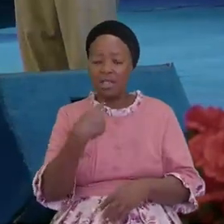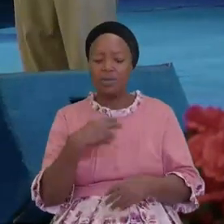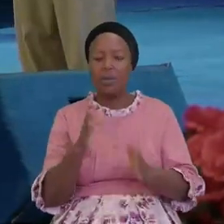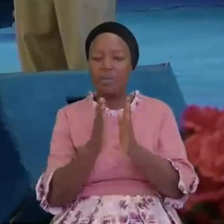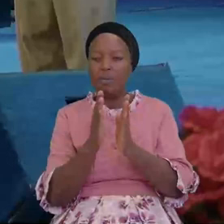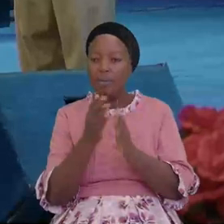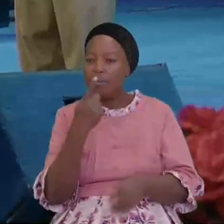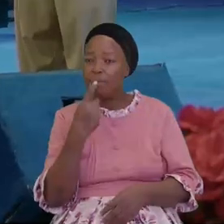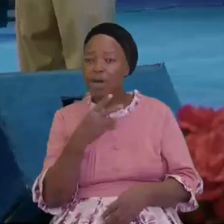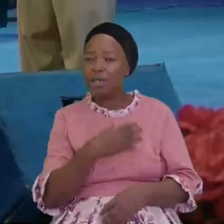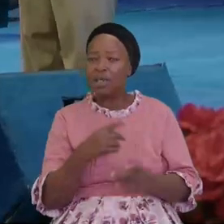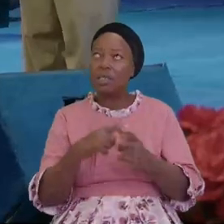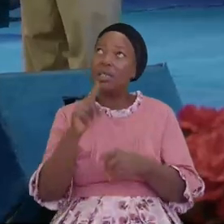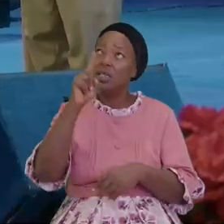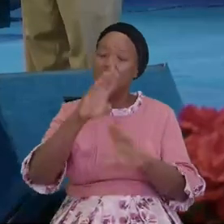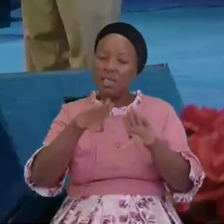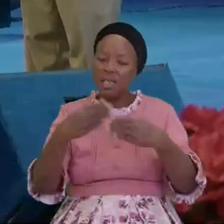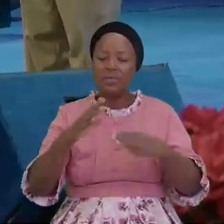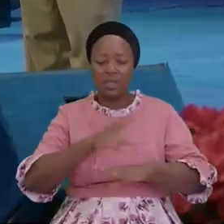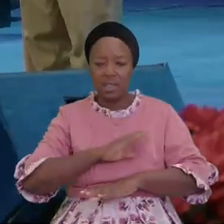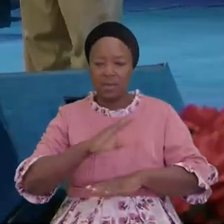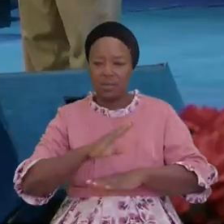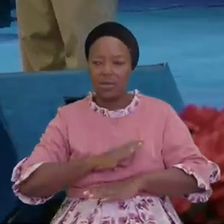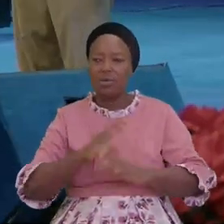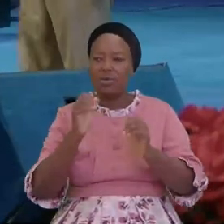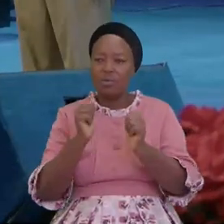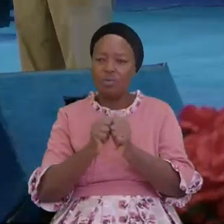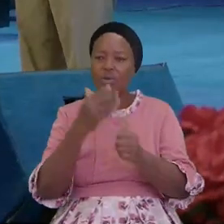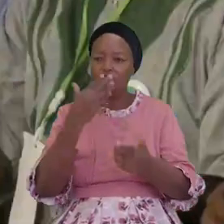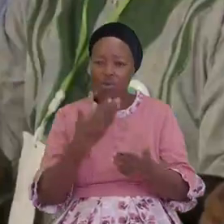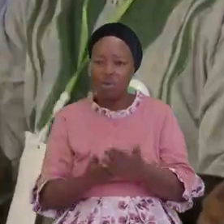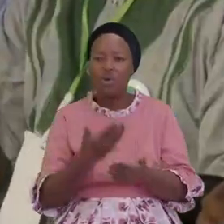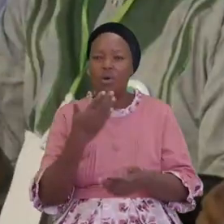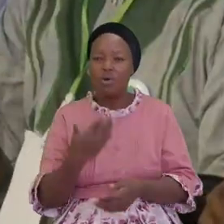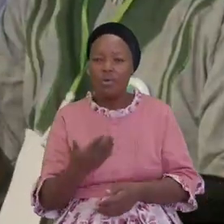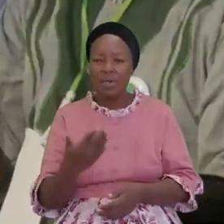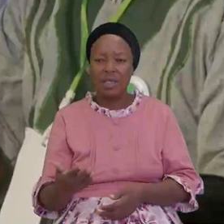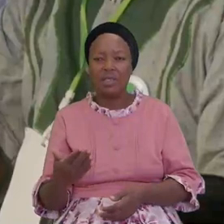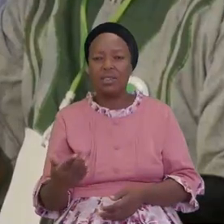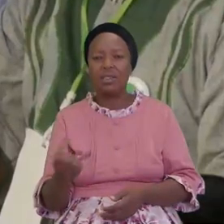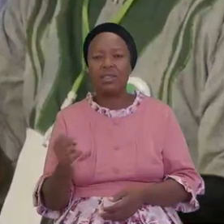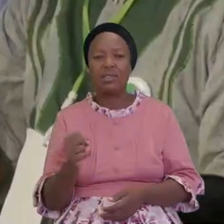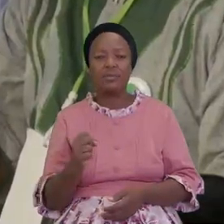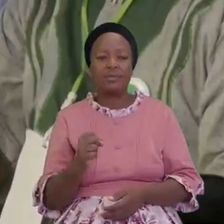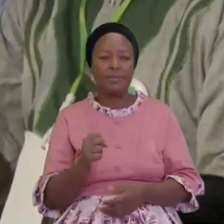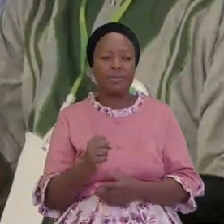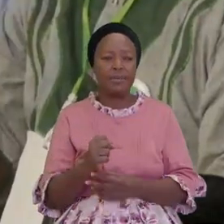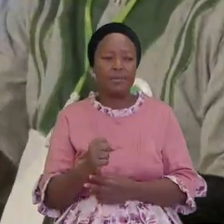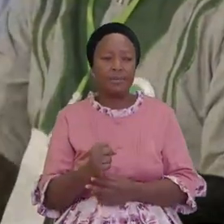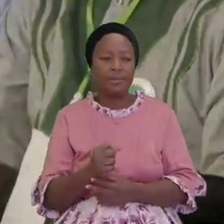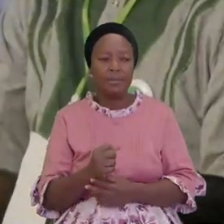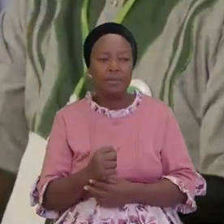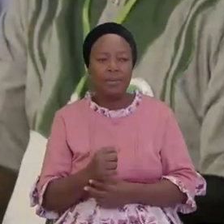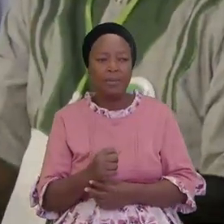Et c'est lui donc qui rassasie toute bouche qui prie, toute bouche qui présente donc